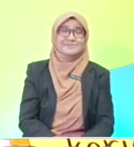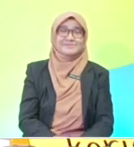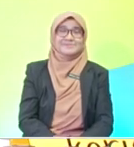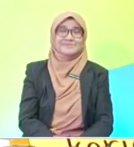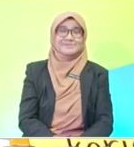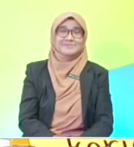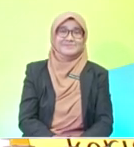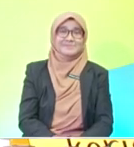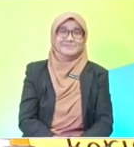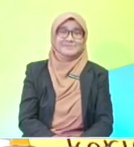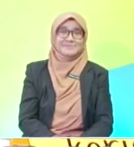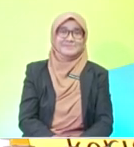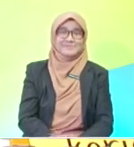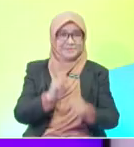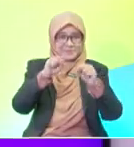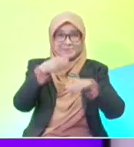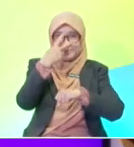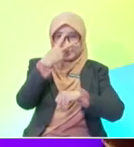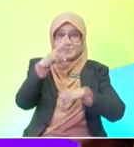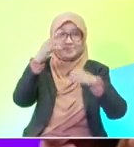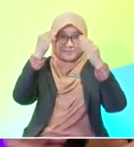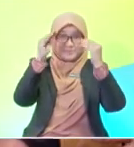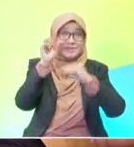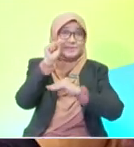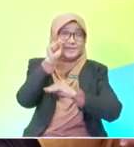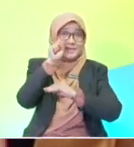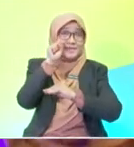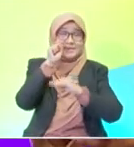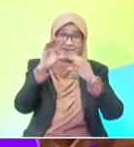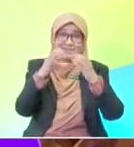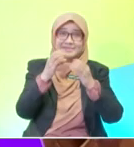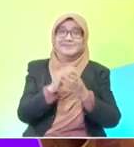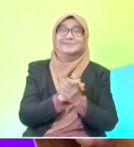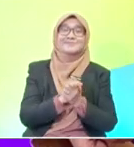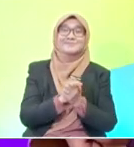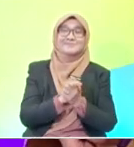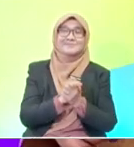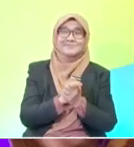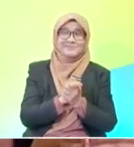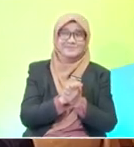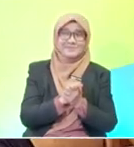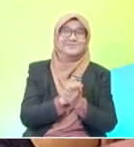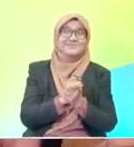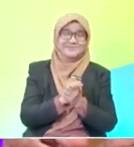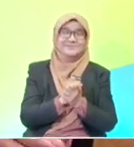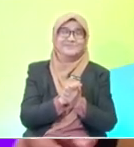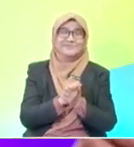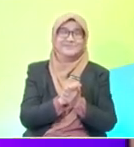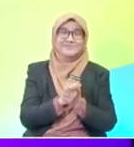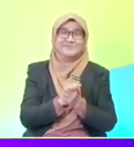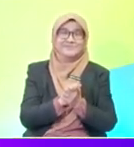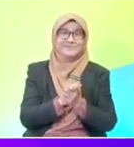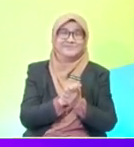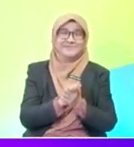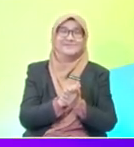Baik cikgu. Cikgu satu. Itu dia cikgu. Ya, betul. siap. Langkah